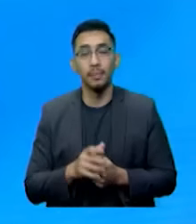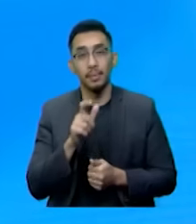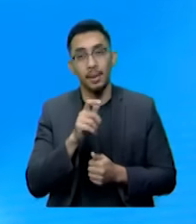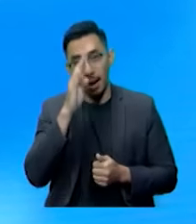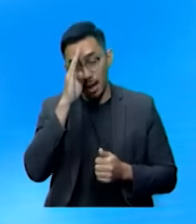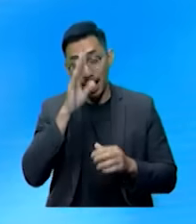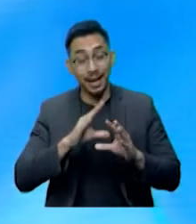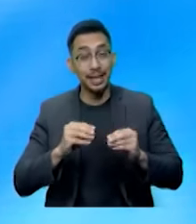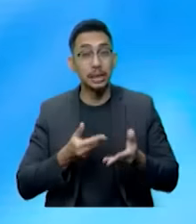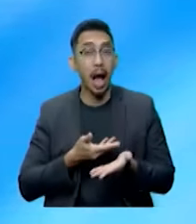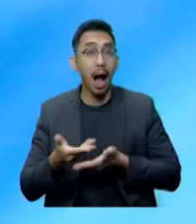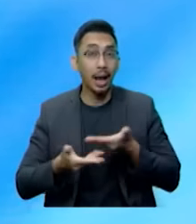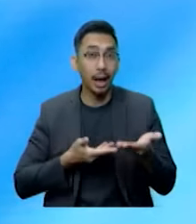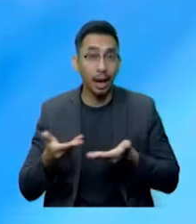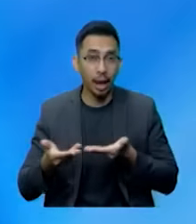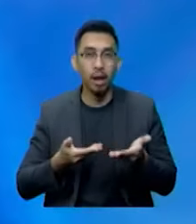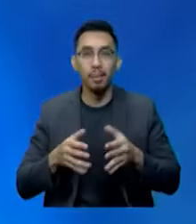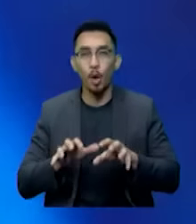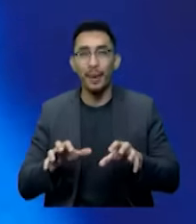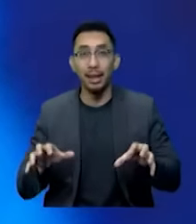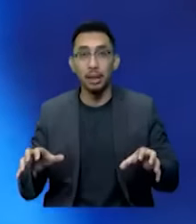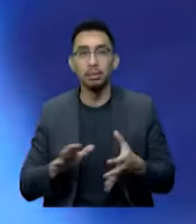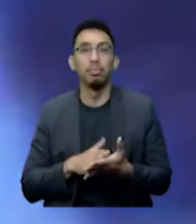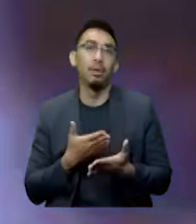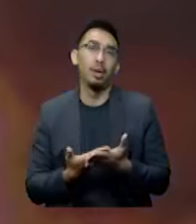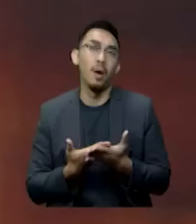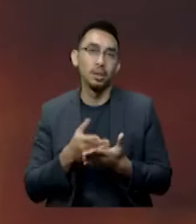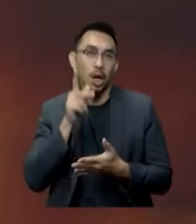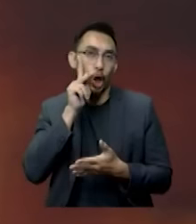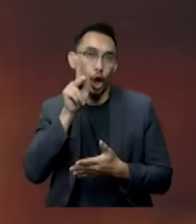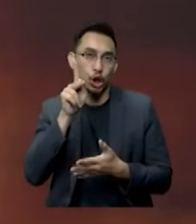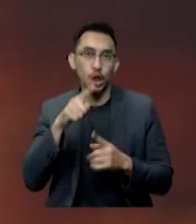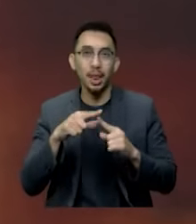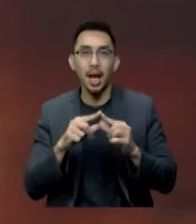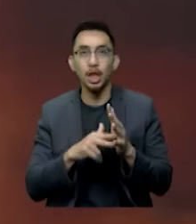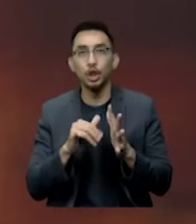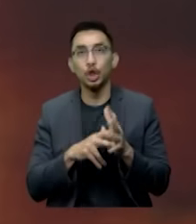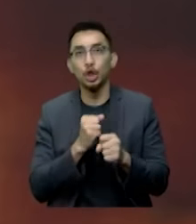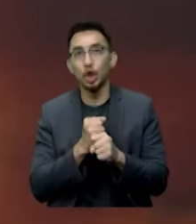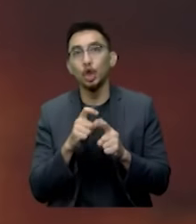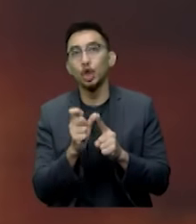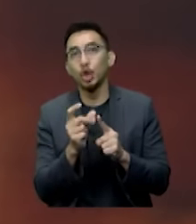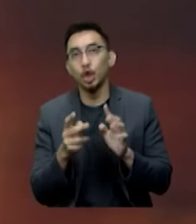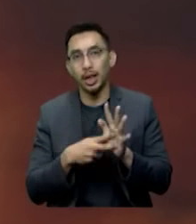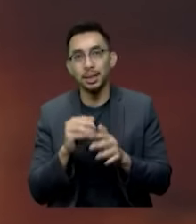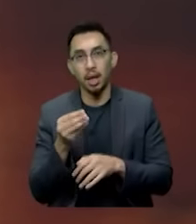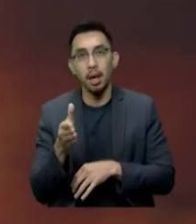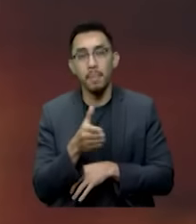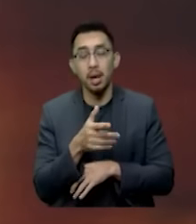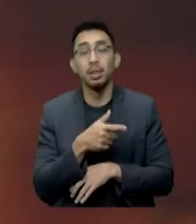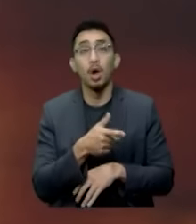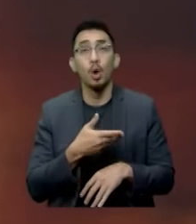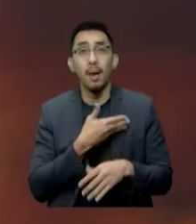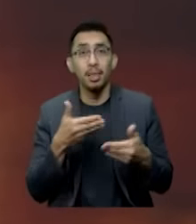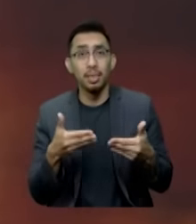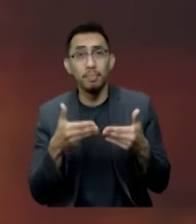Pemirsa, seorang pria yang bekerja sebagai agen properti ditemukan tewas di dalam kamar kos di Tanjung Duren, Jakarta Barat. Saat ditemukan, jasad korban